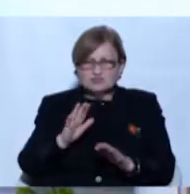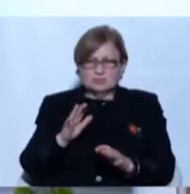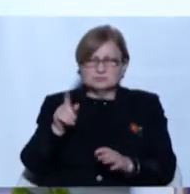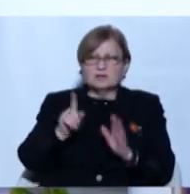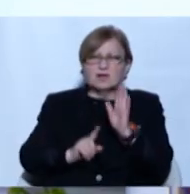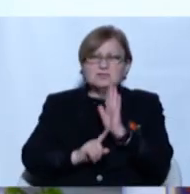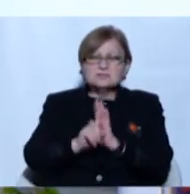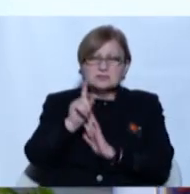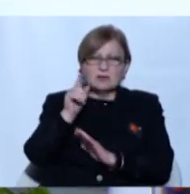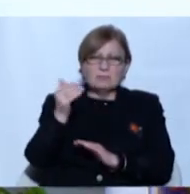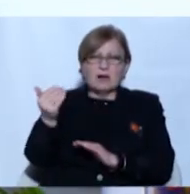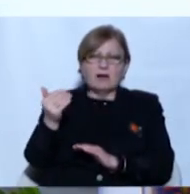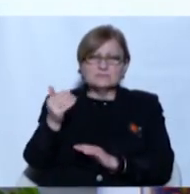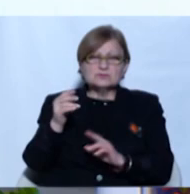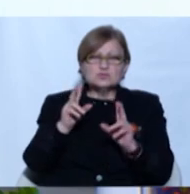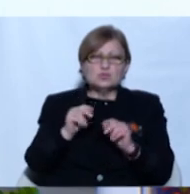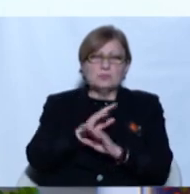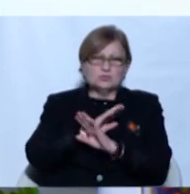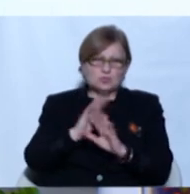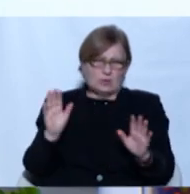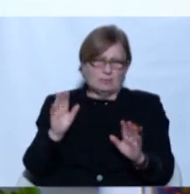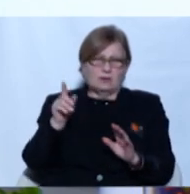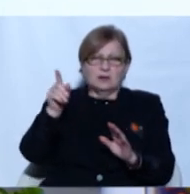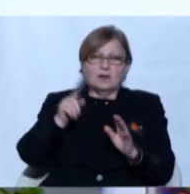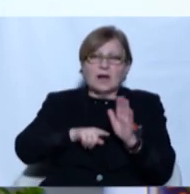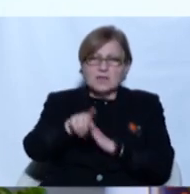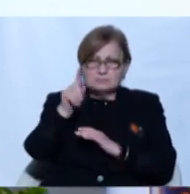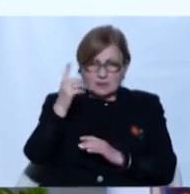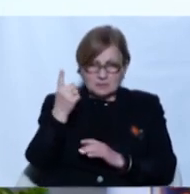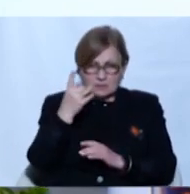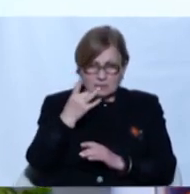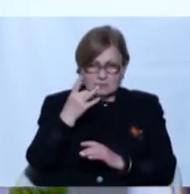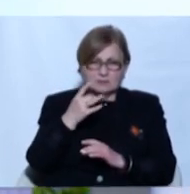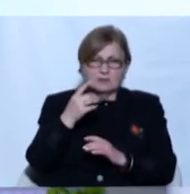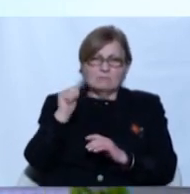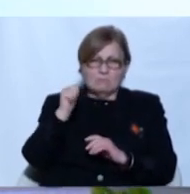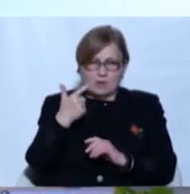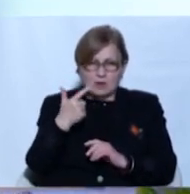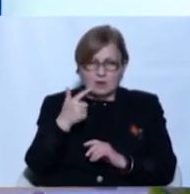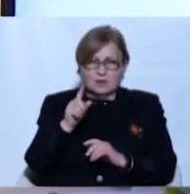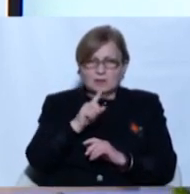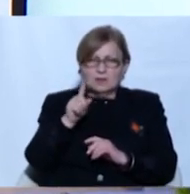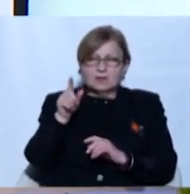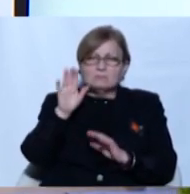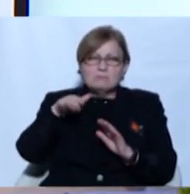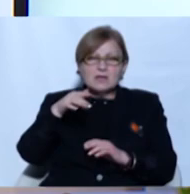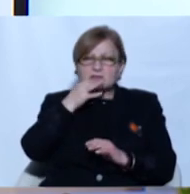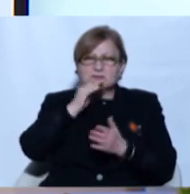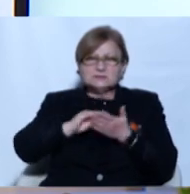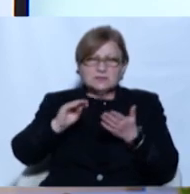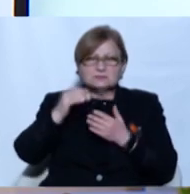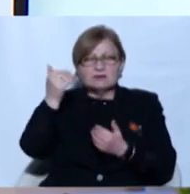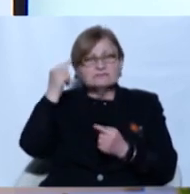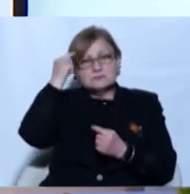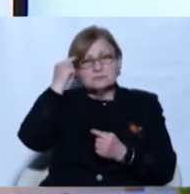ადამიანის ოდისია აქედან მე ერთხელ გაიპარა მე მეორედ გაიპარა და ყველა ამ ფიქრში რაცაც შემდეგ ამბობს აი თქვენ